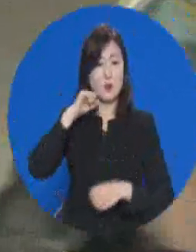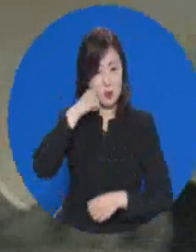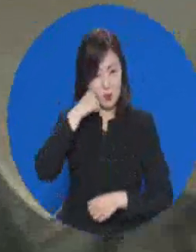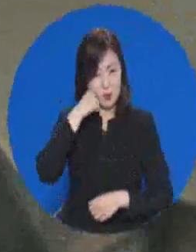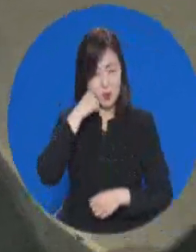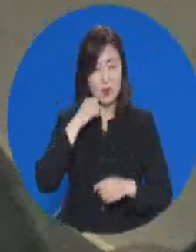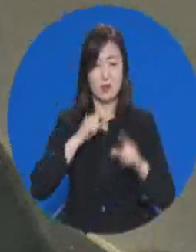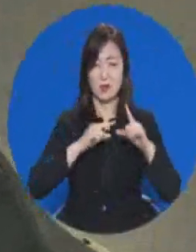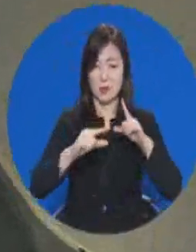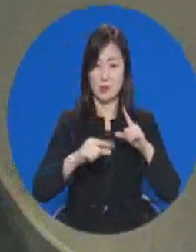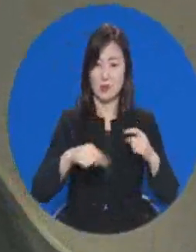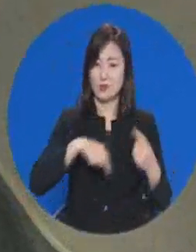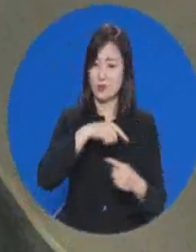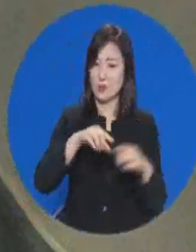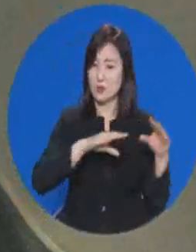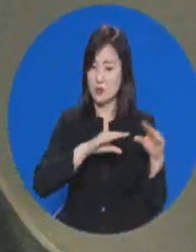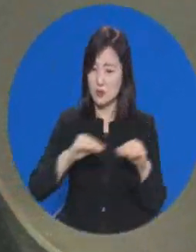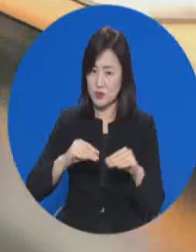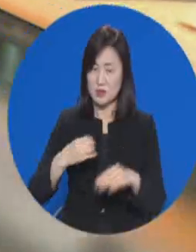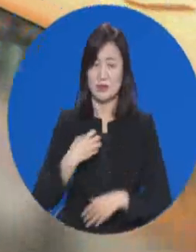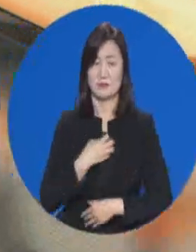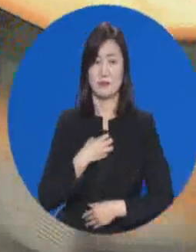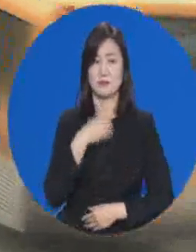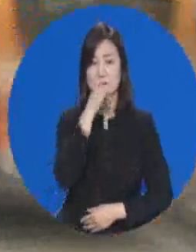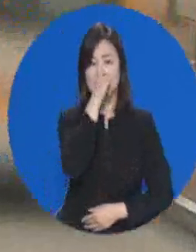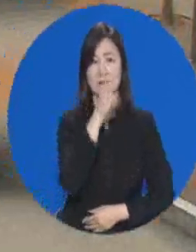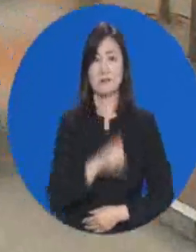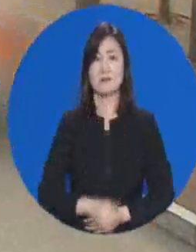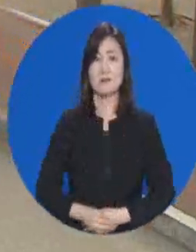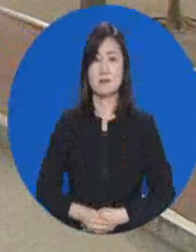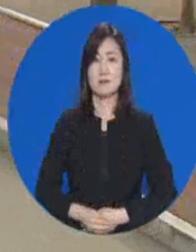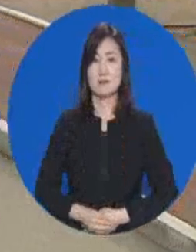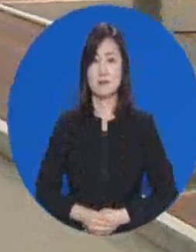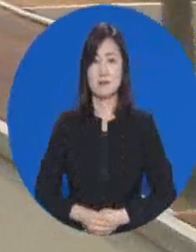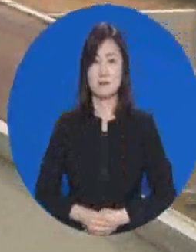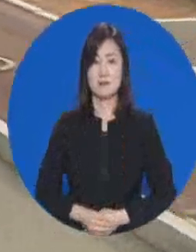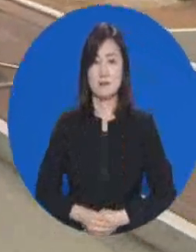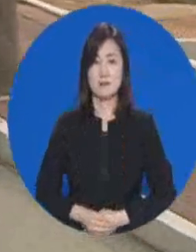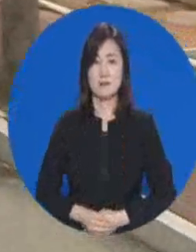폐지라는 불신은 꺼지지 않고 있습니다. MBC 뉴스 박영훈입니다.